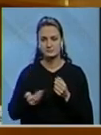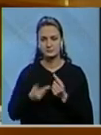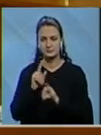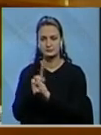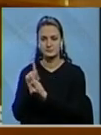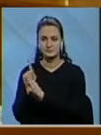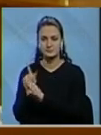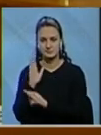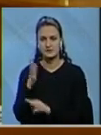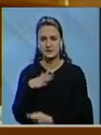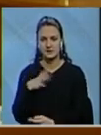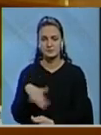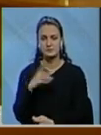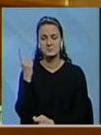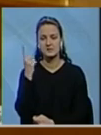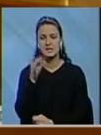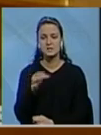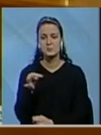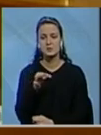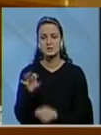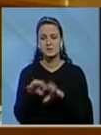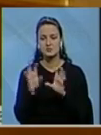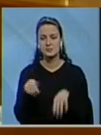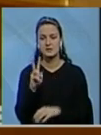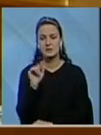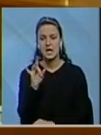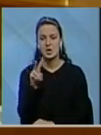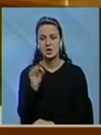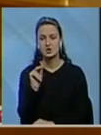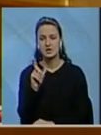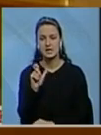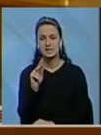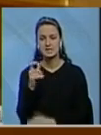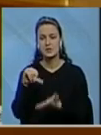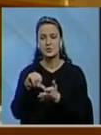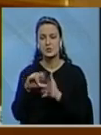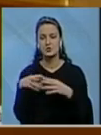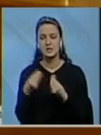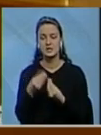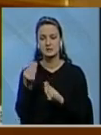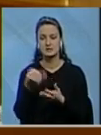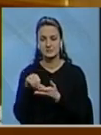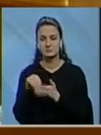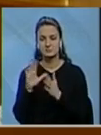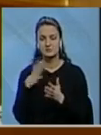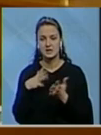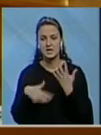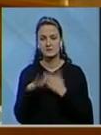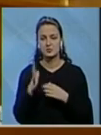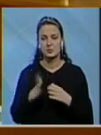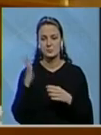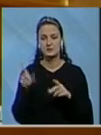ის შეხვდება საქართველოს პირველი რესპუბლიკის თავმჯდომარის კარლო ჩხეიძის ოჯახის წევრებს, რომლებიც საქართველოს გადასცემენ